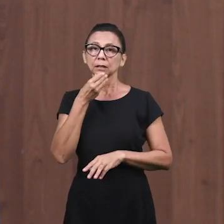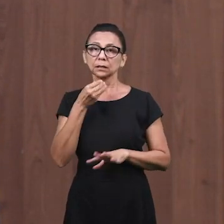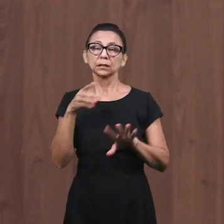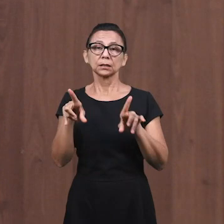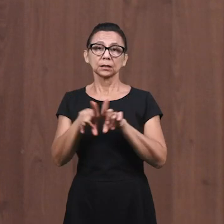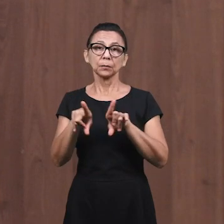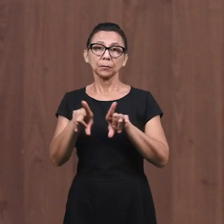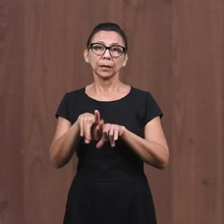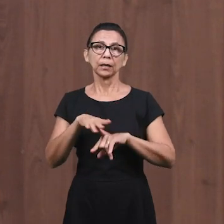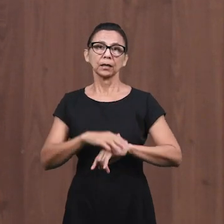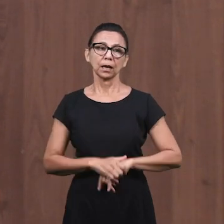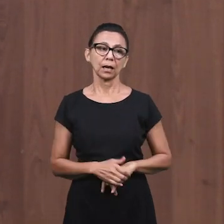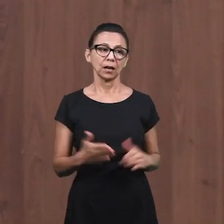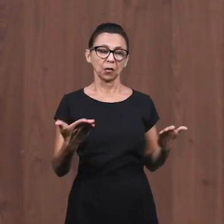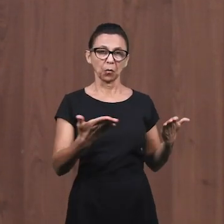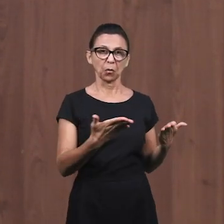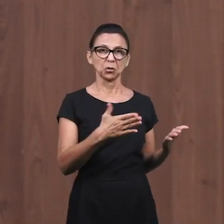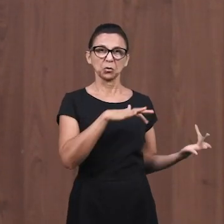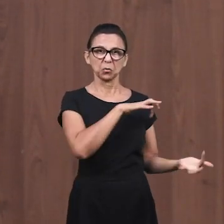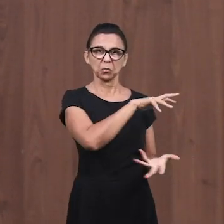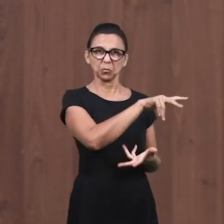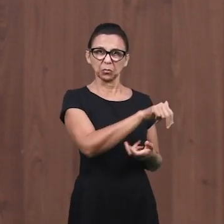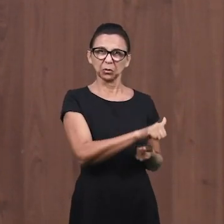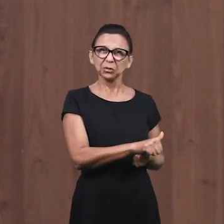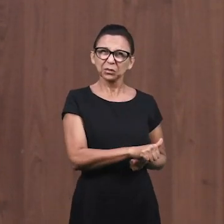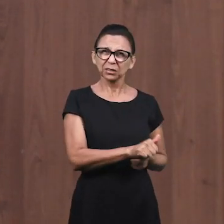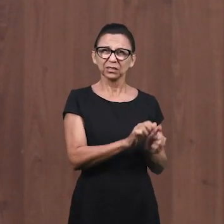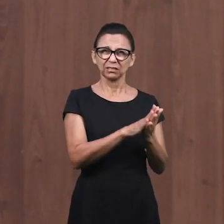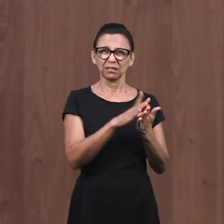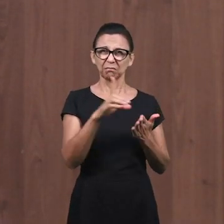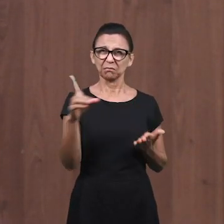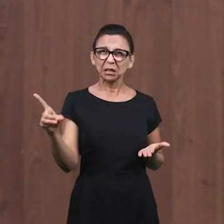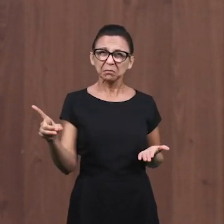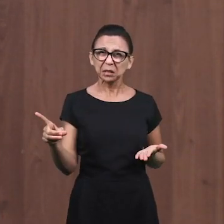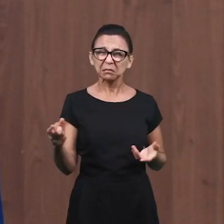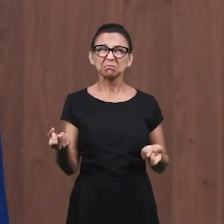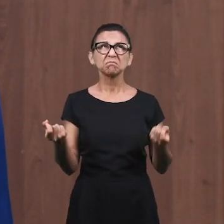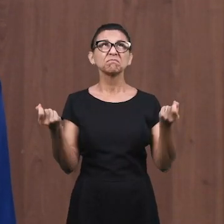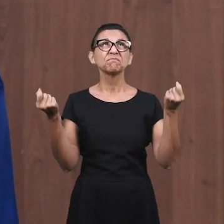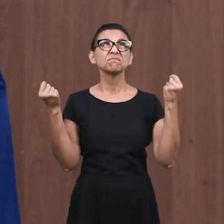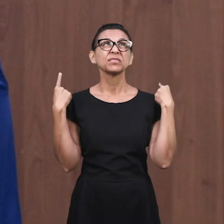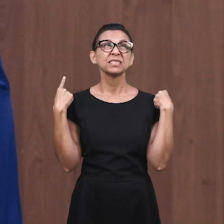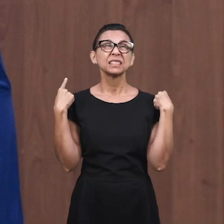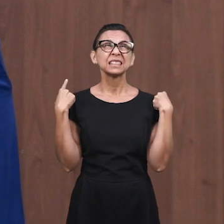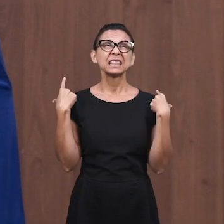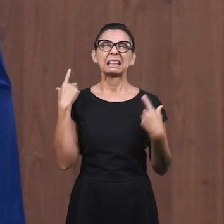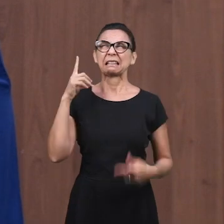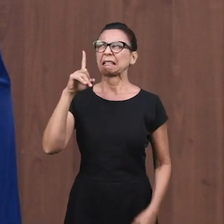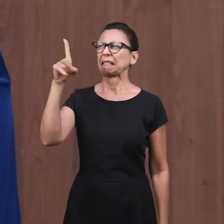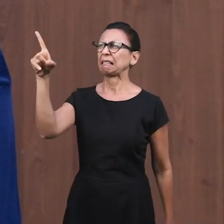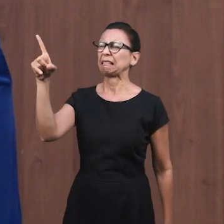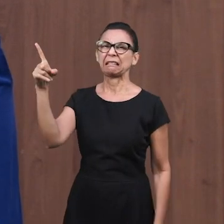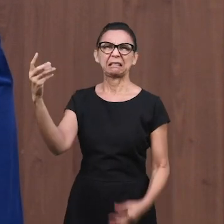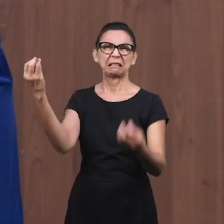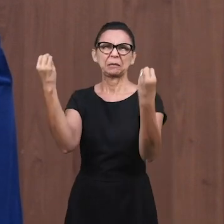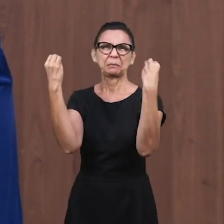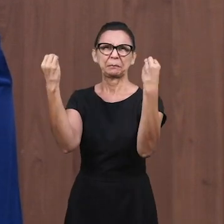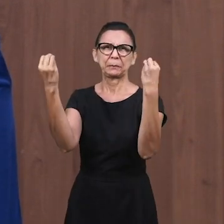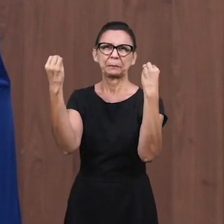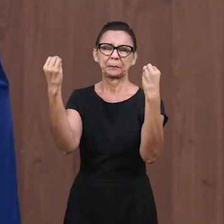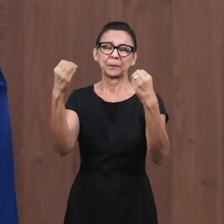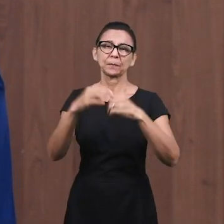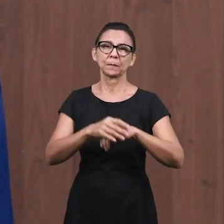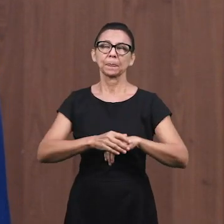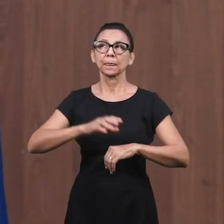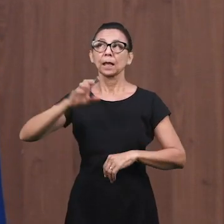les enseignements de la parole. Ils ne veulent même pas entendre parler sur Dieu. Mais Dieu, il ne désiste